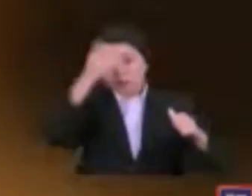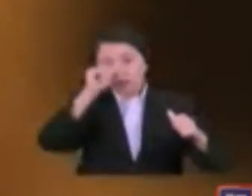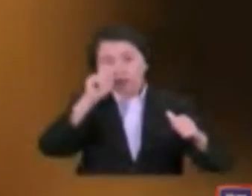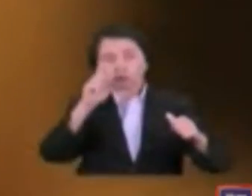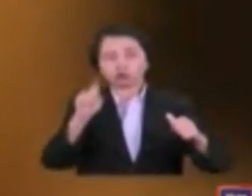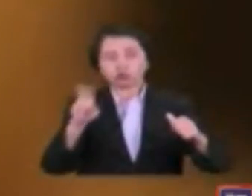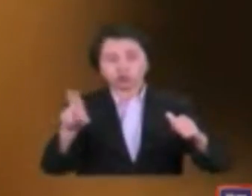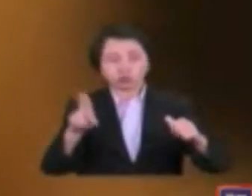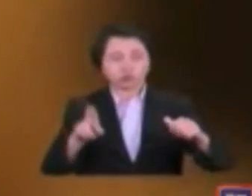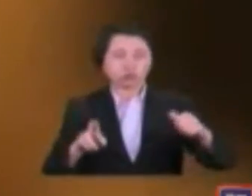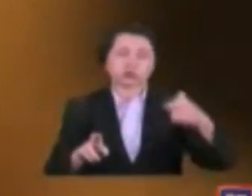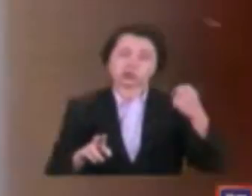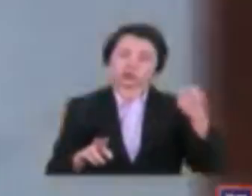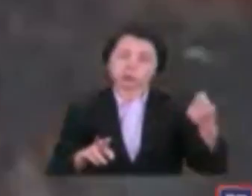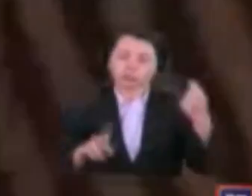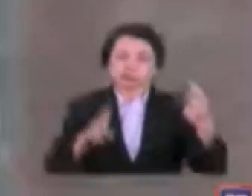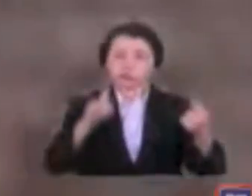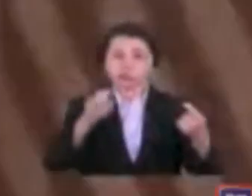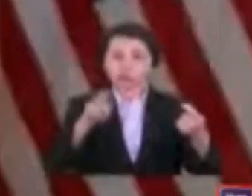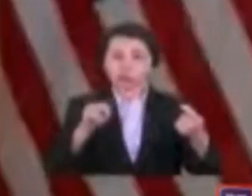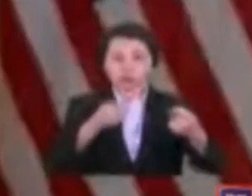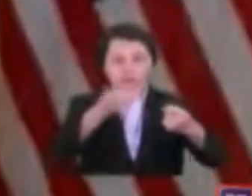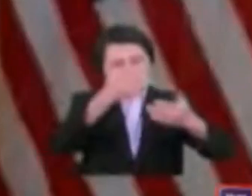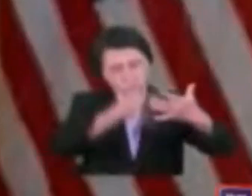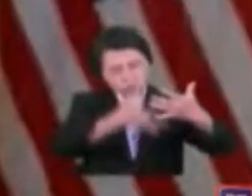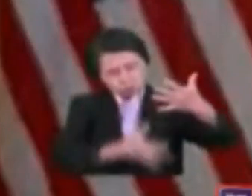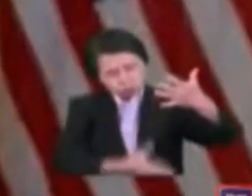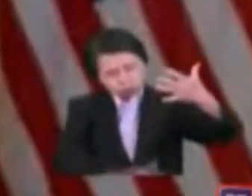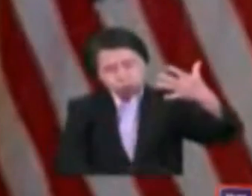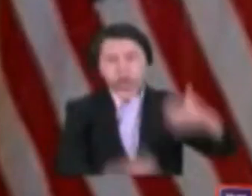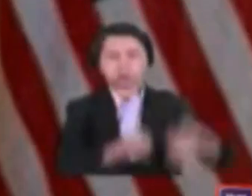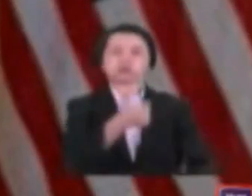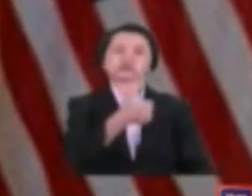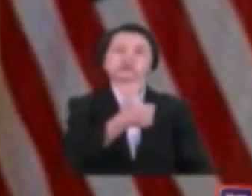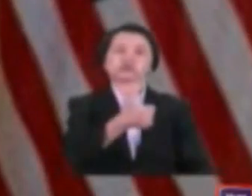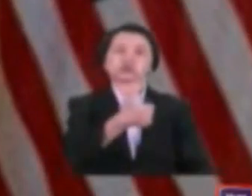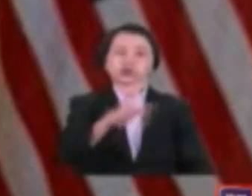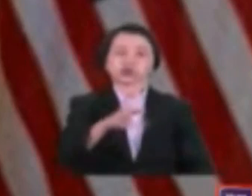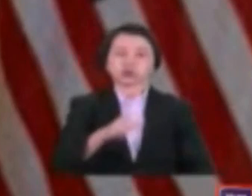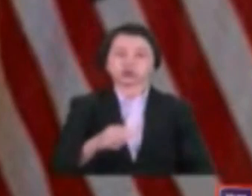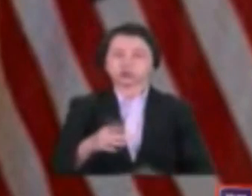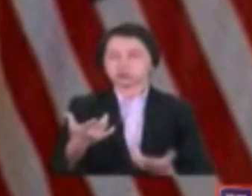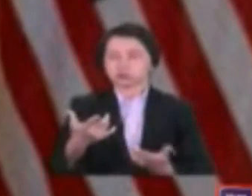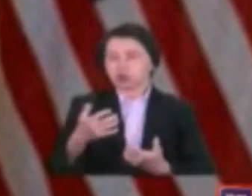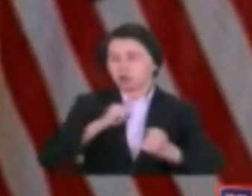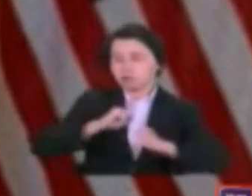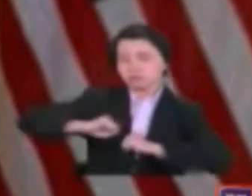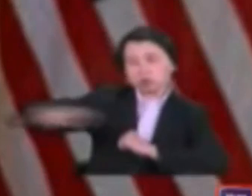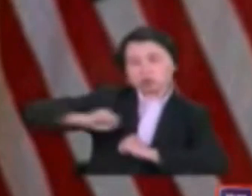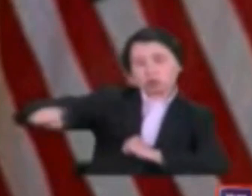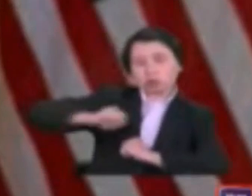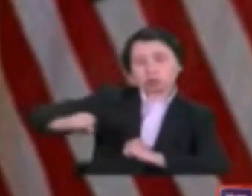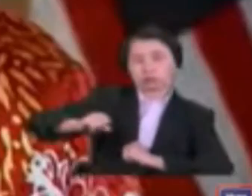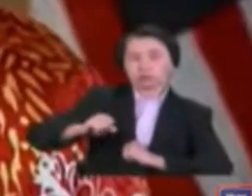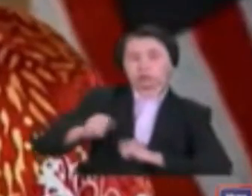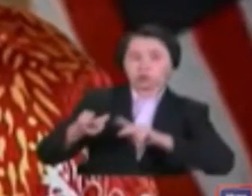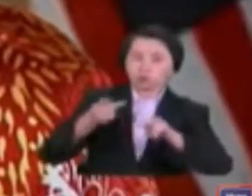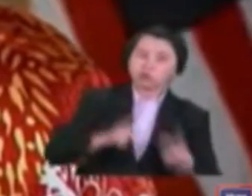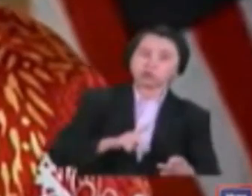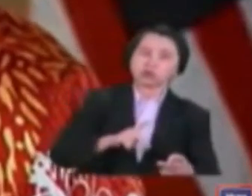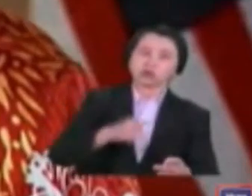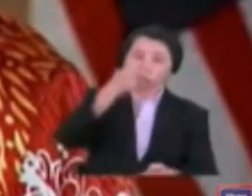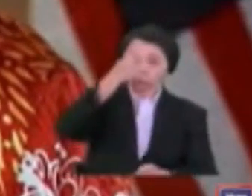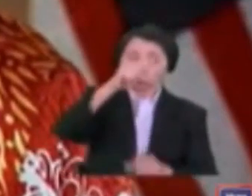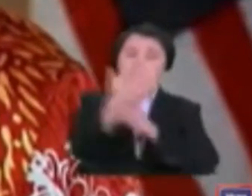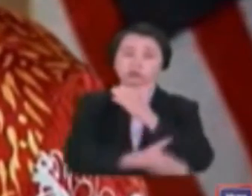Saleh, Rosli Dobi adalah antara tokoh yang telah berkorban demi tanah air tercinta. Mat